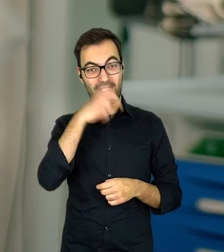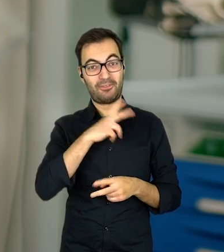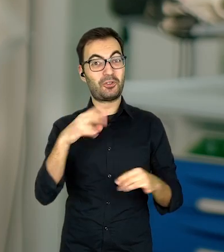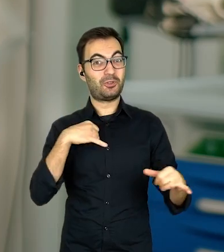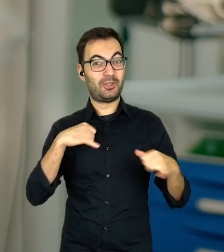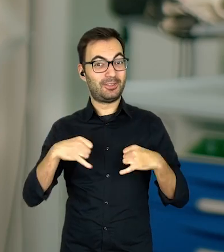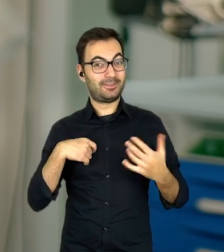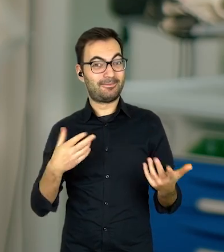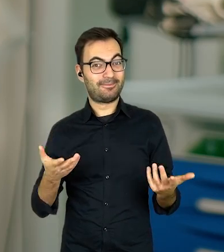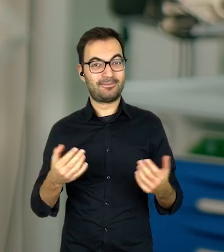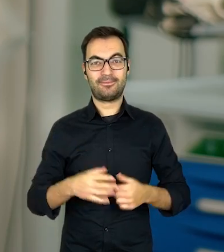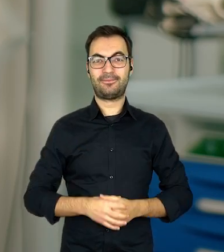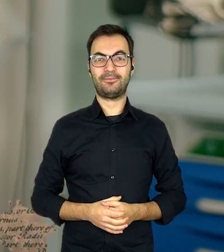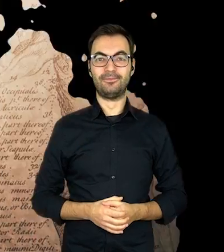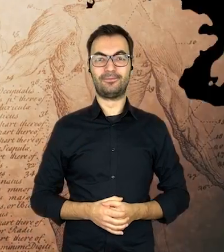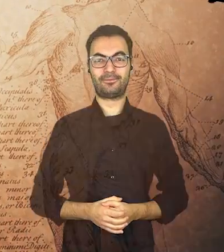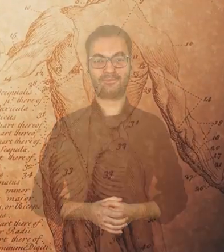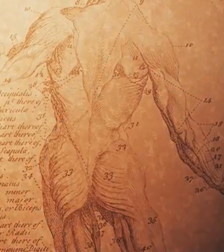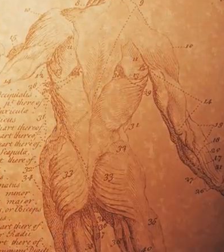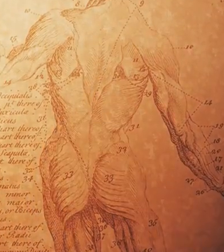nas. I kto tu rządzi?